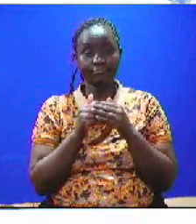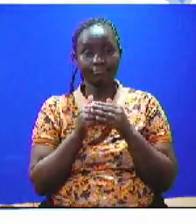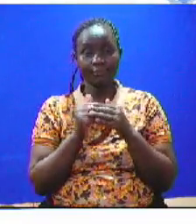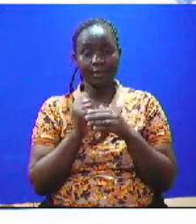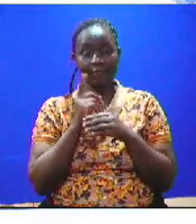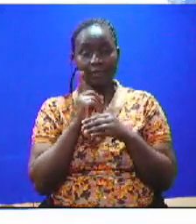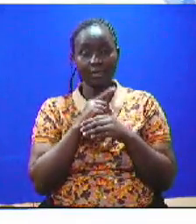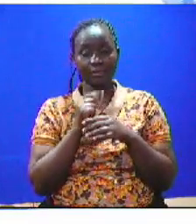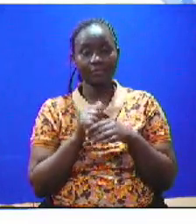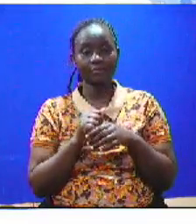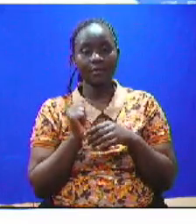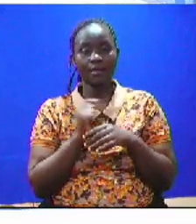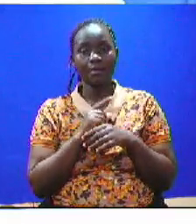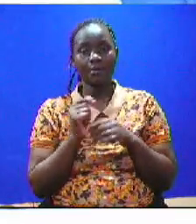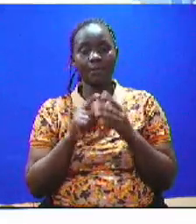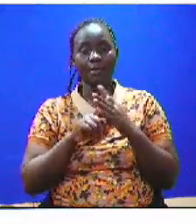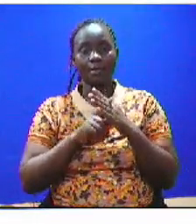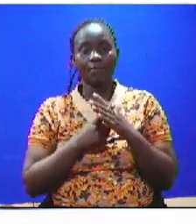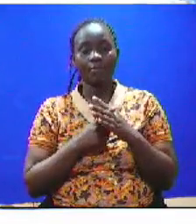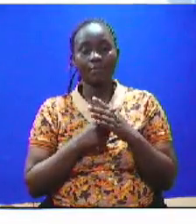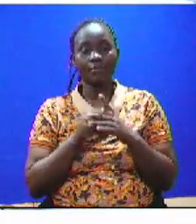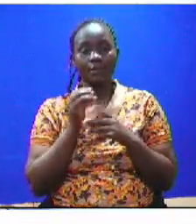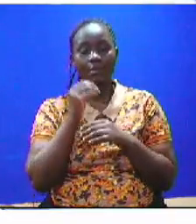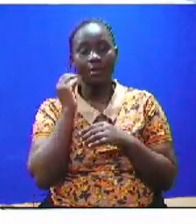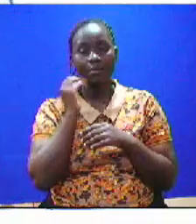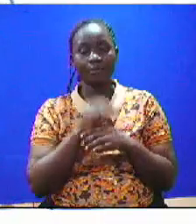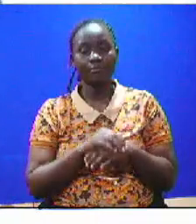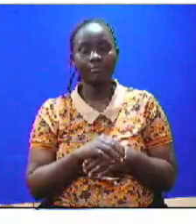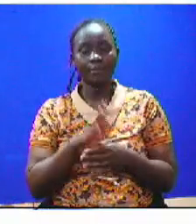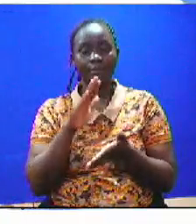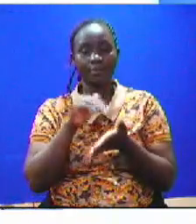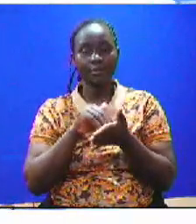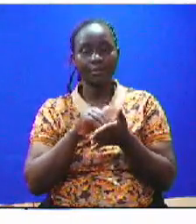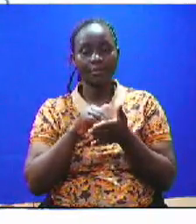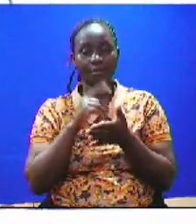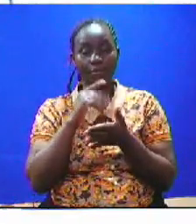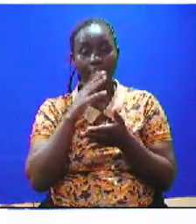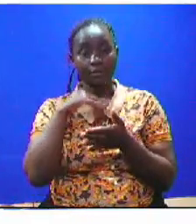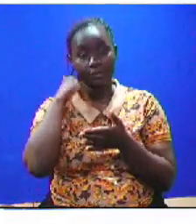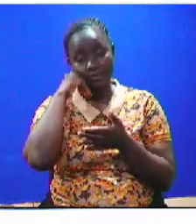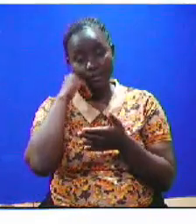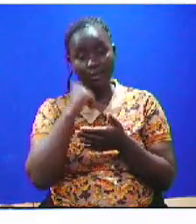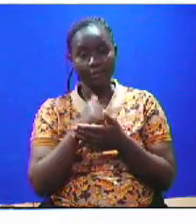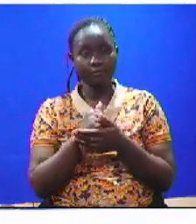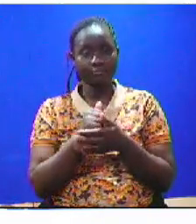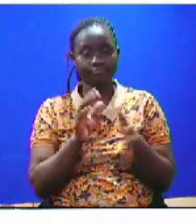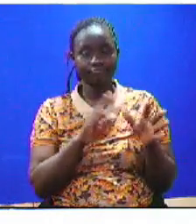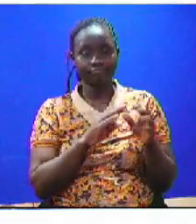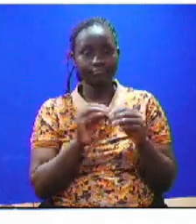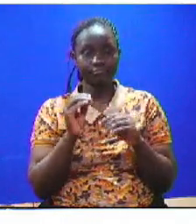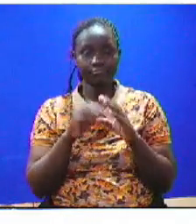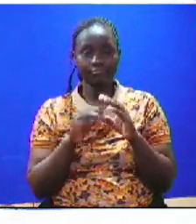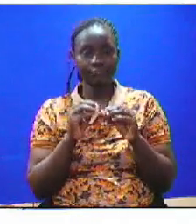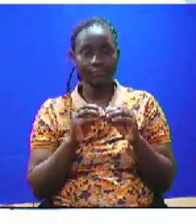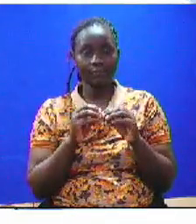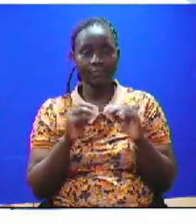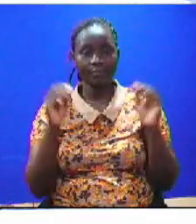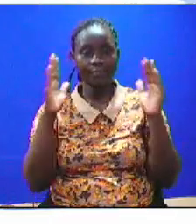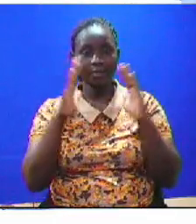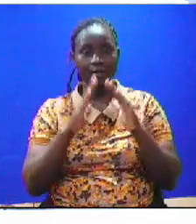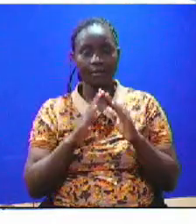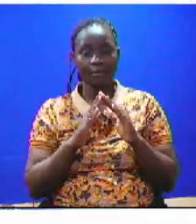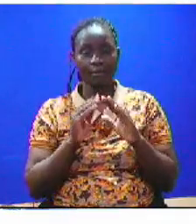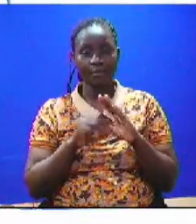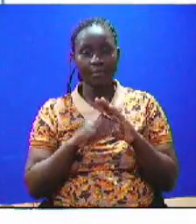yasira bachaka kogende sibare kogenda boigo ne bamurwa irondo toka na bakora igamira se kibande ke umana